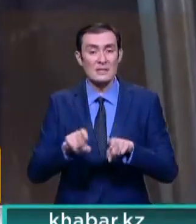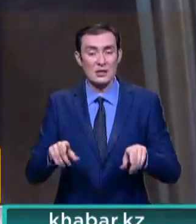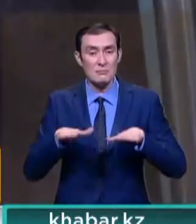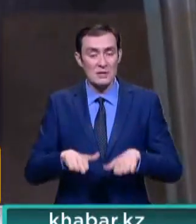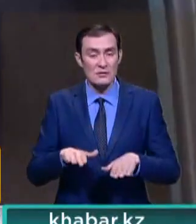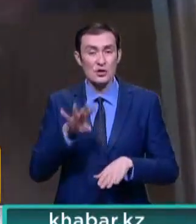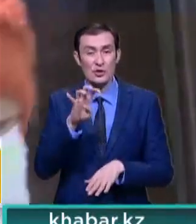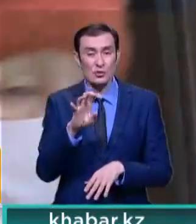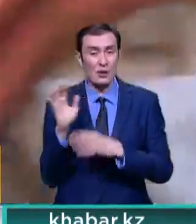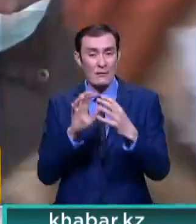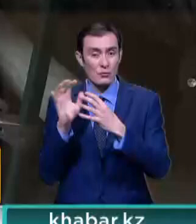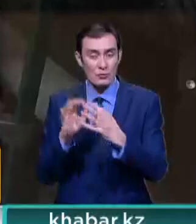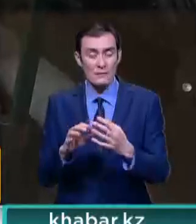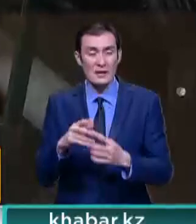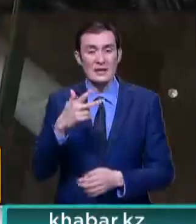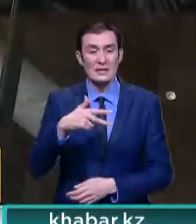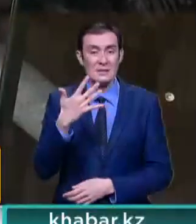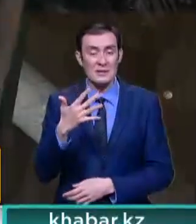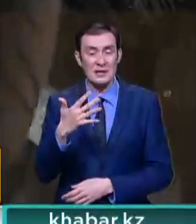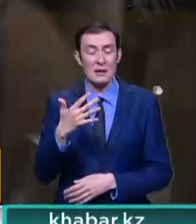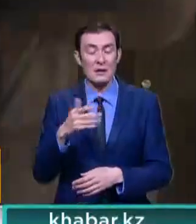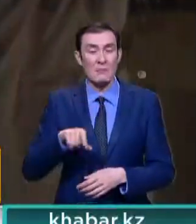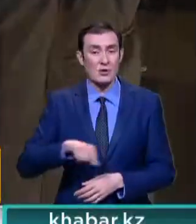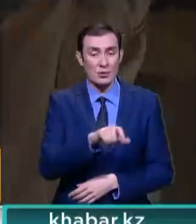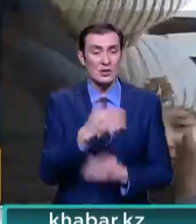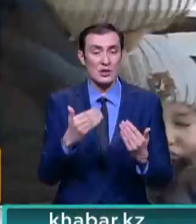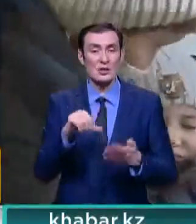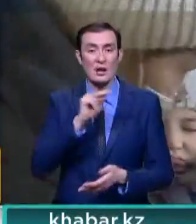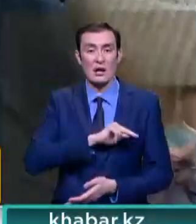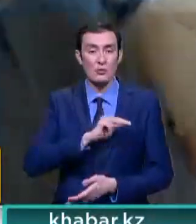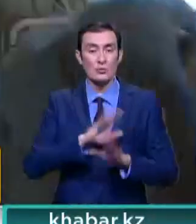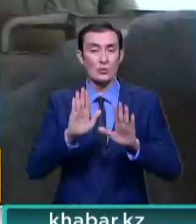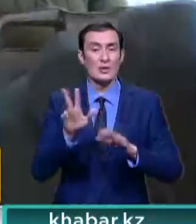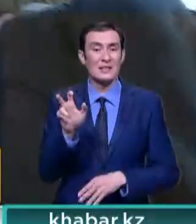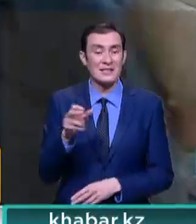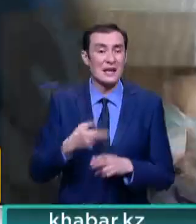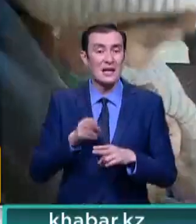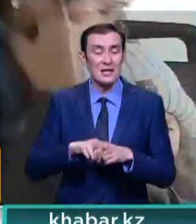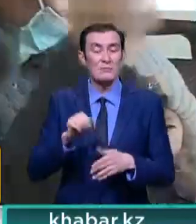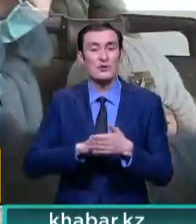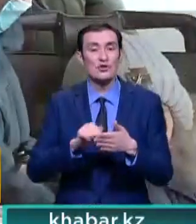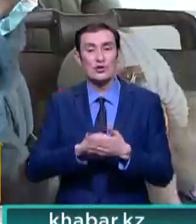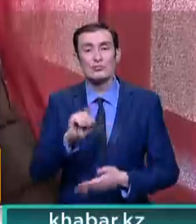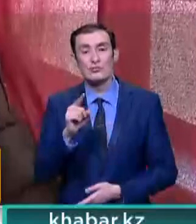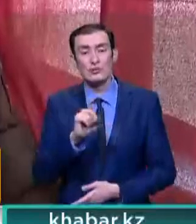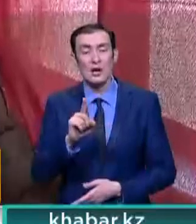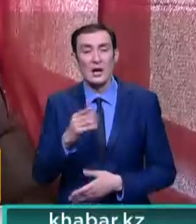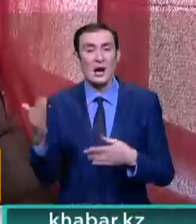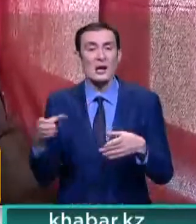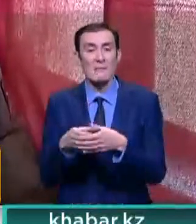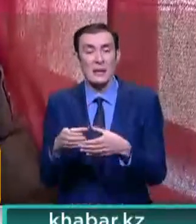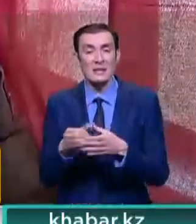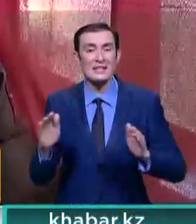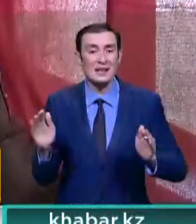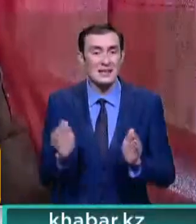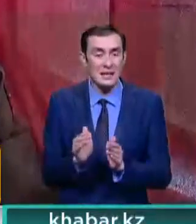400 автобусов на 35 маршрутах сейчас на линию выезжает только 300. Это связано с тем, что перевозчики